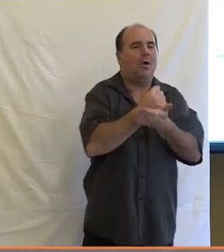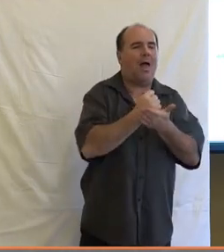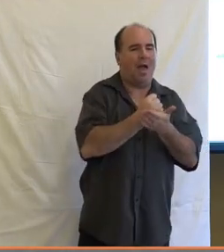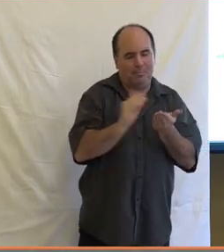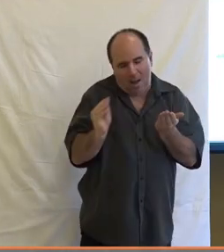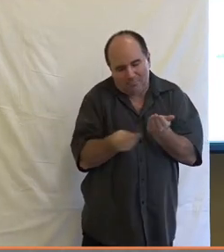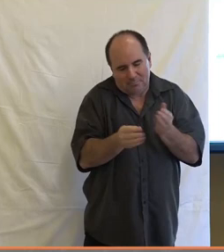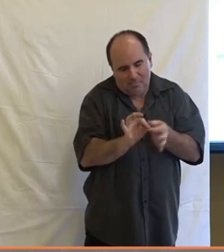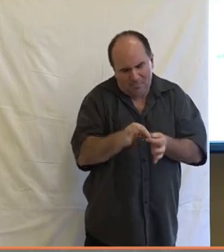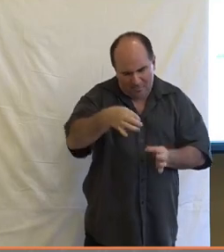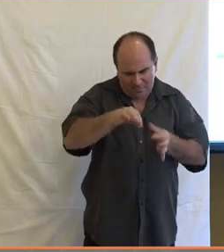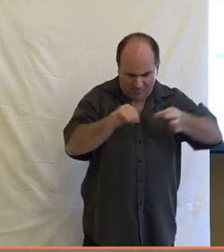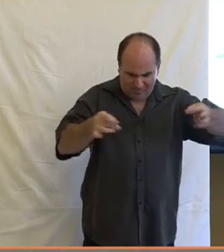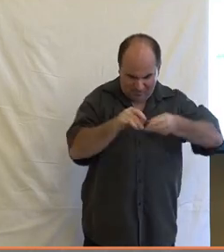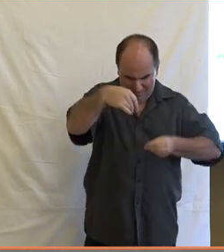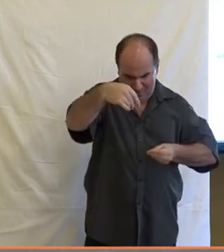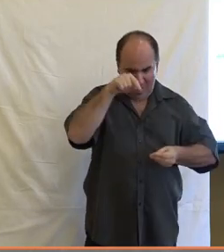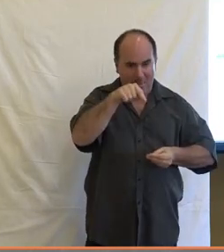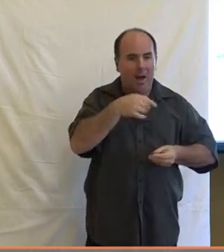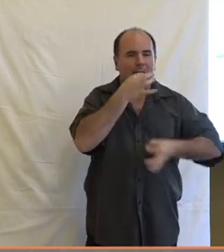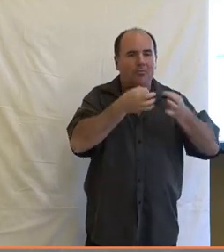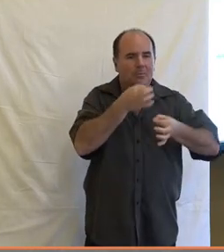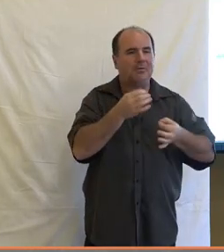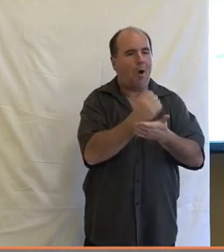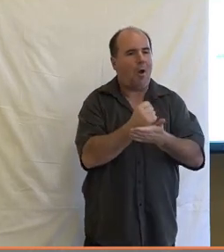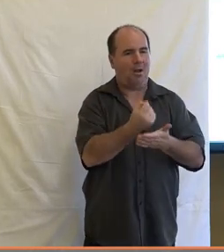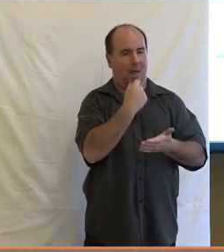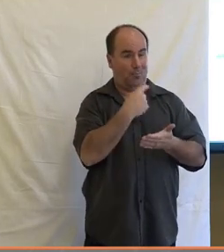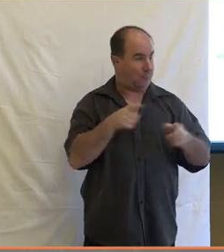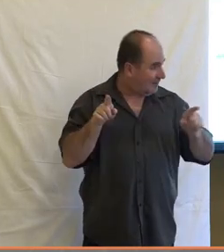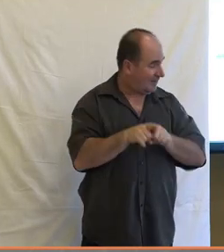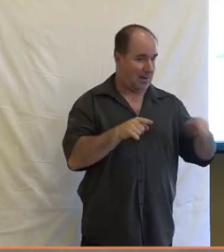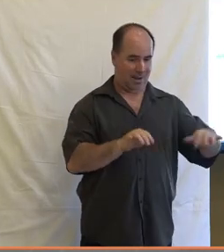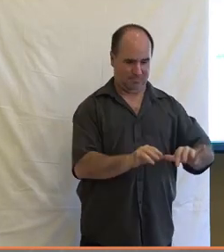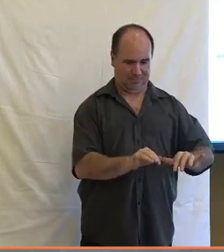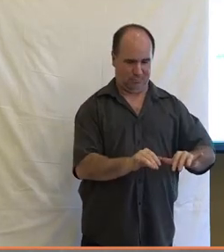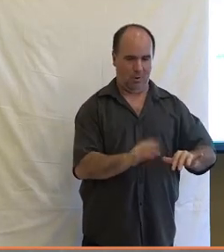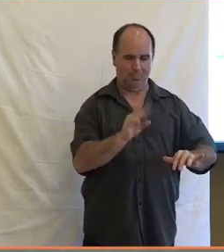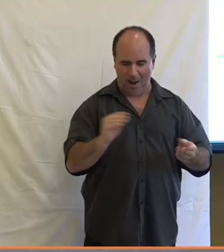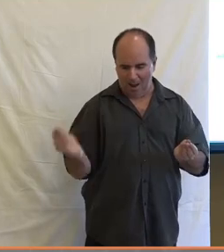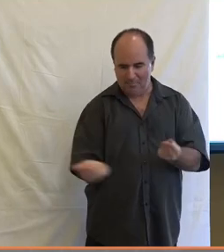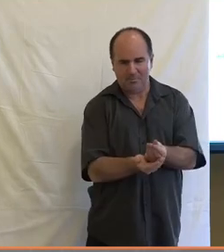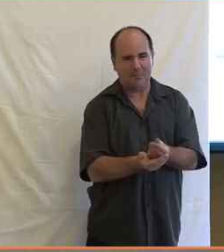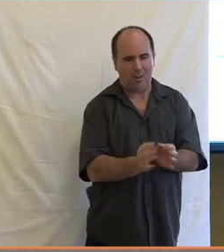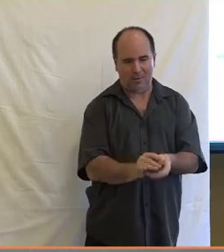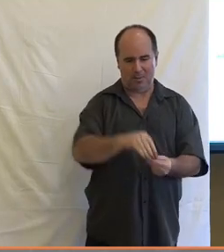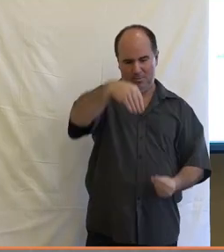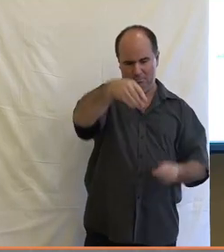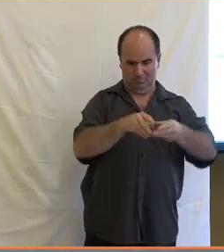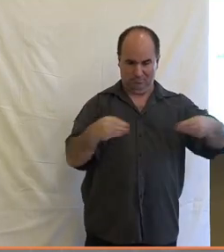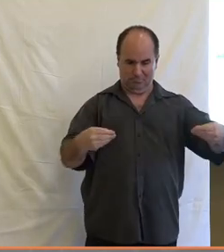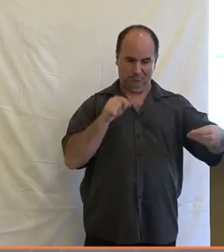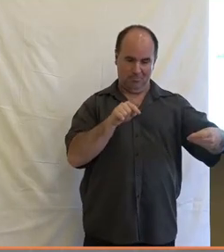je to přístup každého toho člověka, který tu technologii, řeknu, nějakým způsobem nabízí nebo doporučuje, aby vlastně i on řekl, hele,